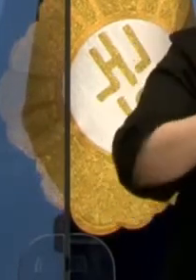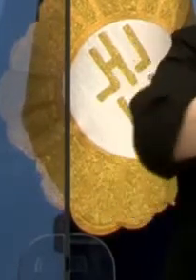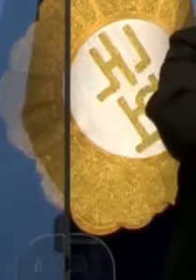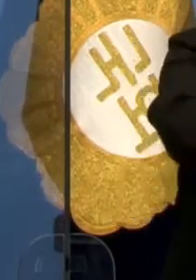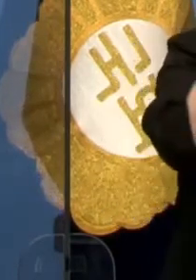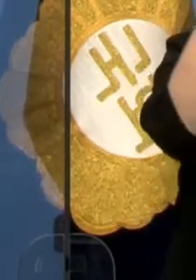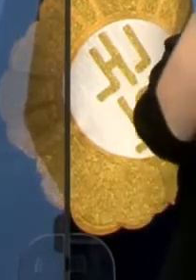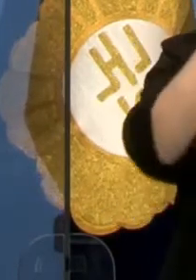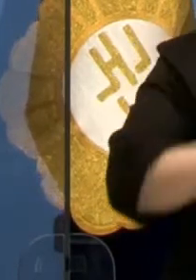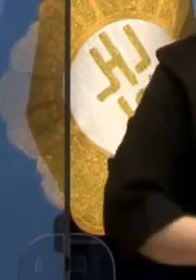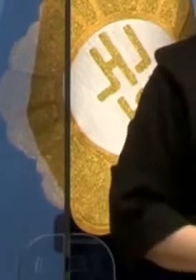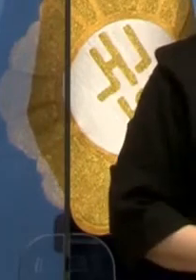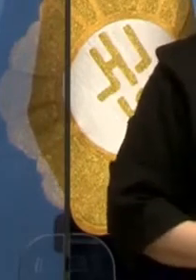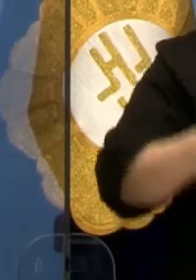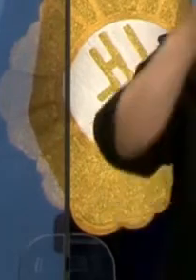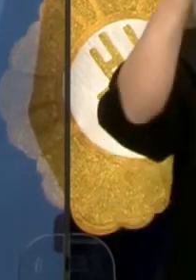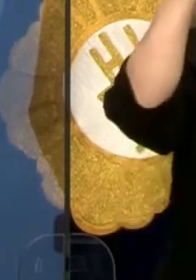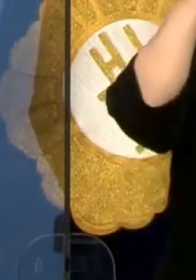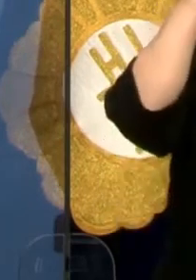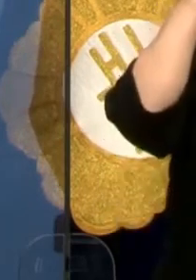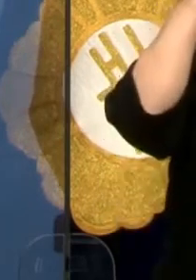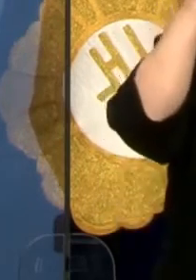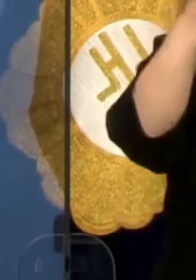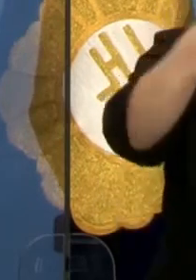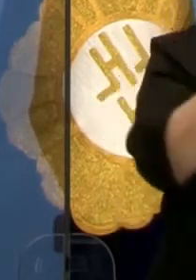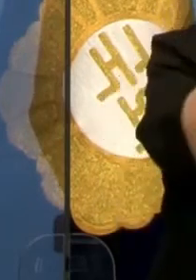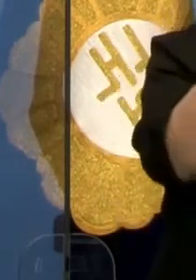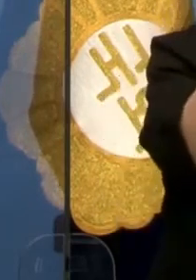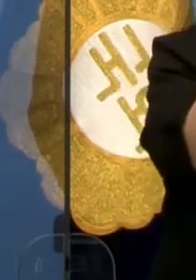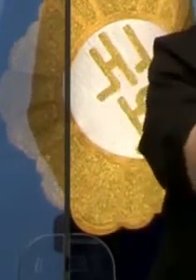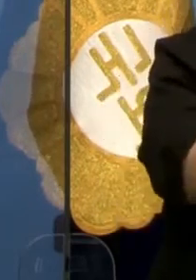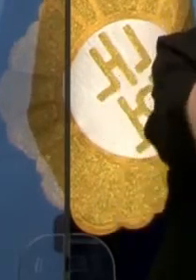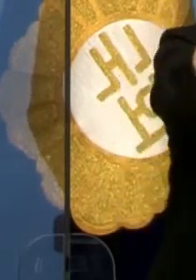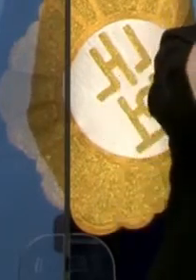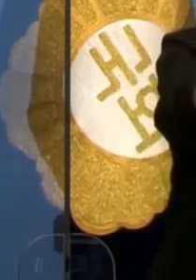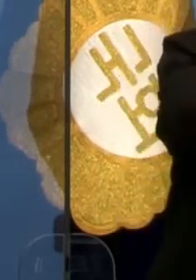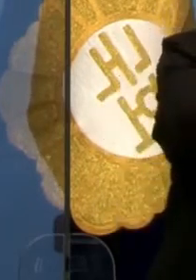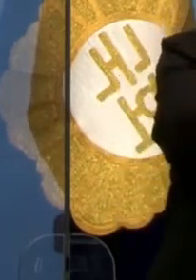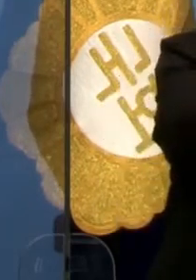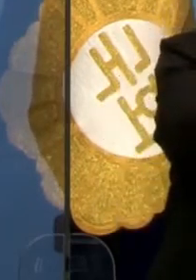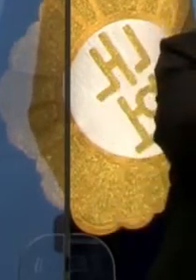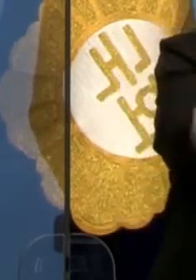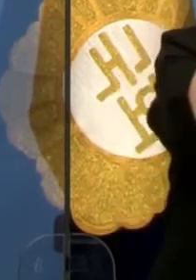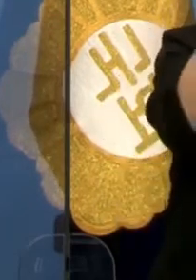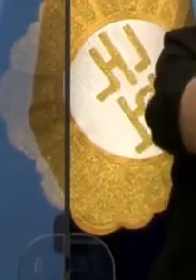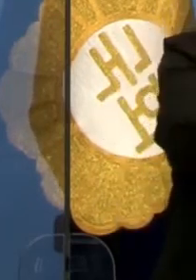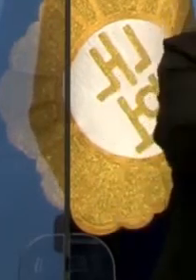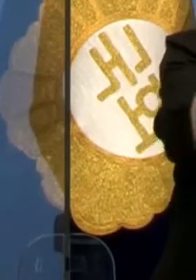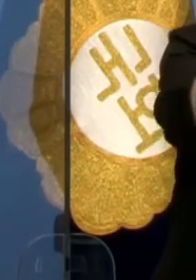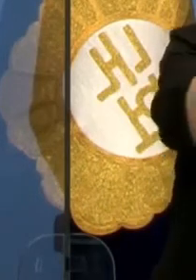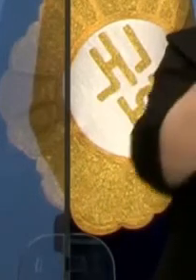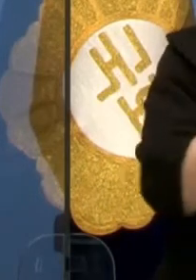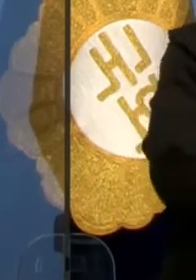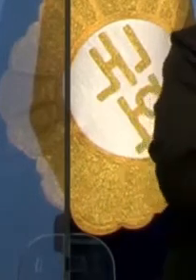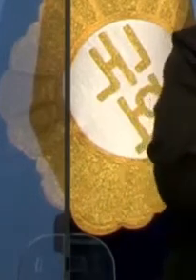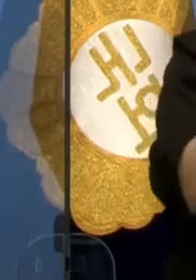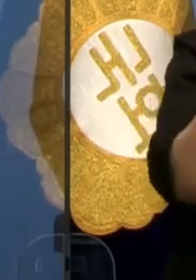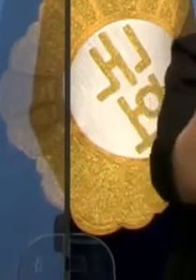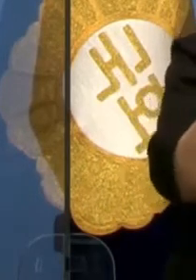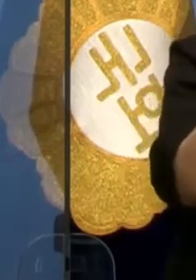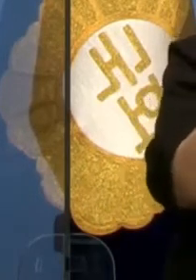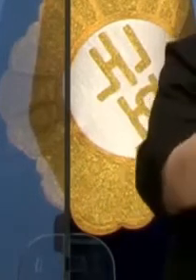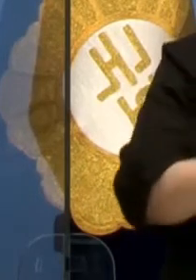했습니다. 어떻게 최재형 전 원장의 처지와 저를 단순 비교할 수 있는지 묻지 않을